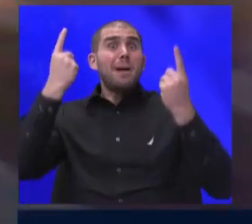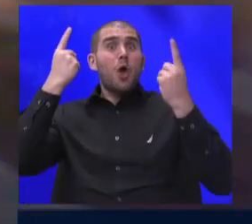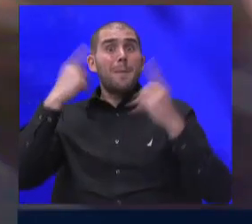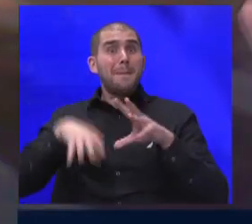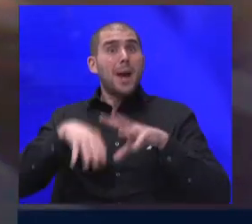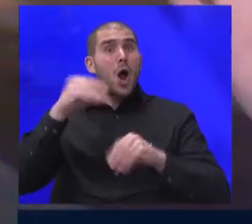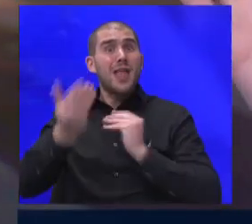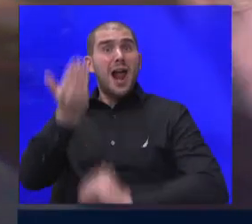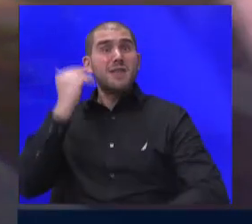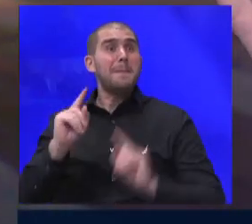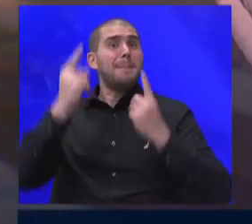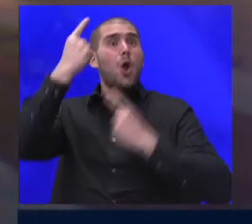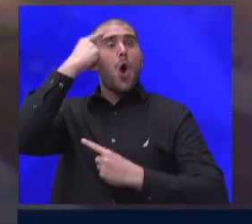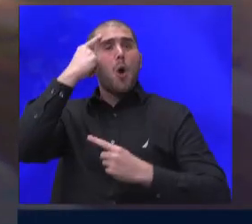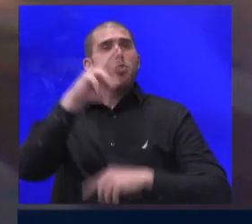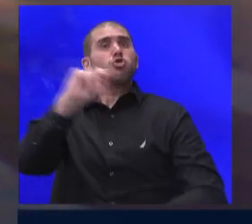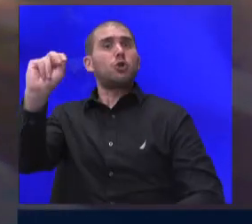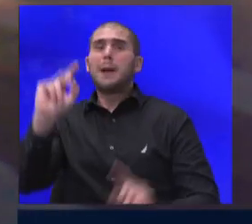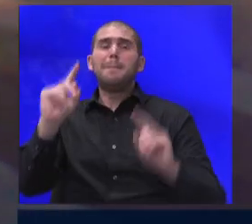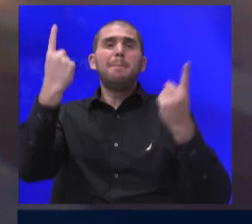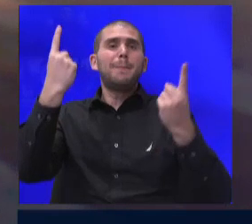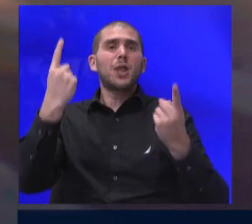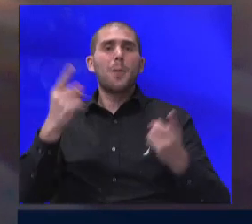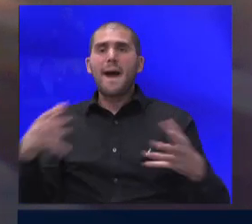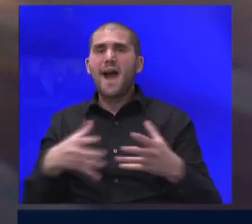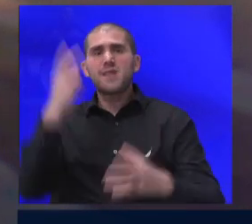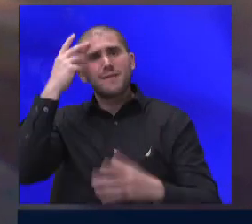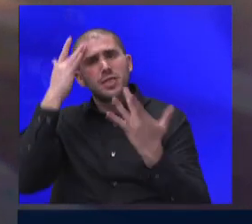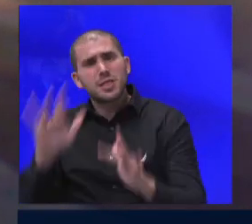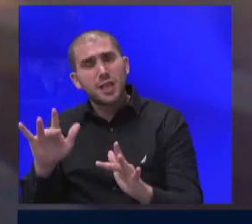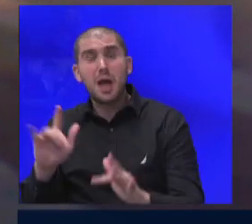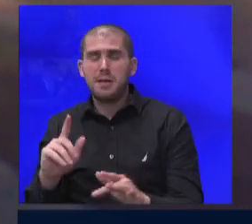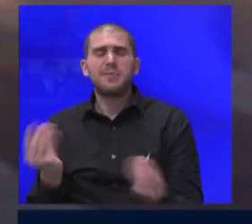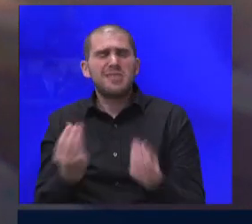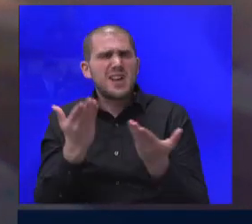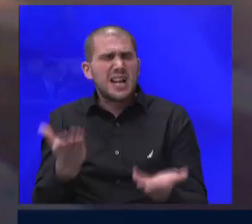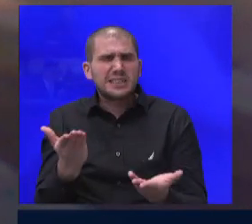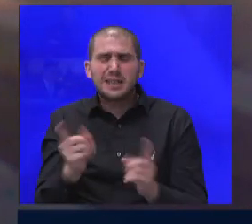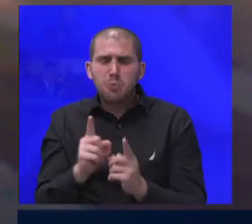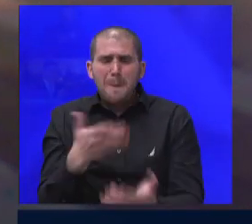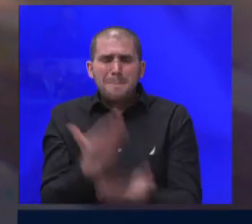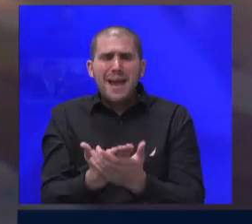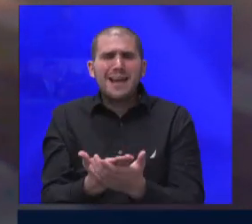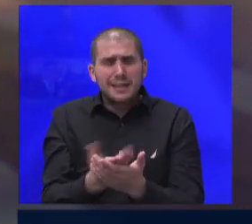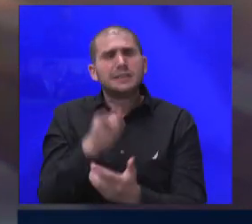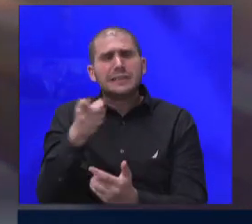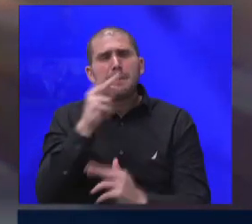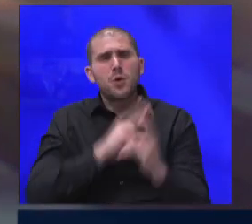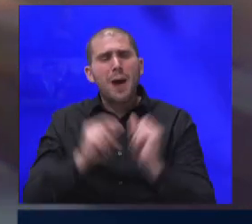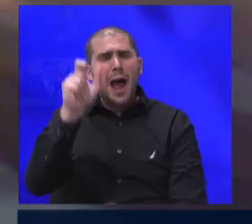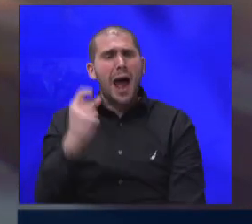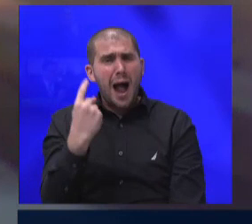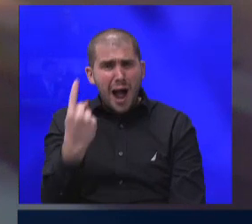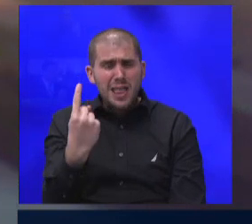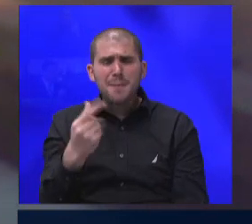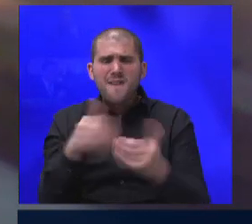גילו את הנושא הזה ופתאום גילו את החברה הערבית. הרי הדבר הזה מעיד על זה שמדובר באדם ללא גבולות וללא